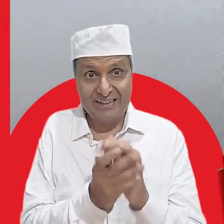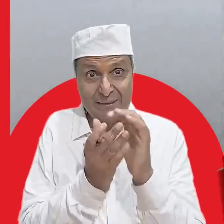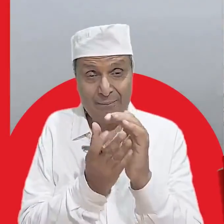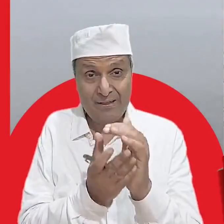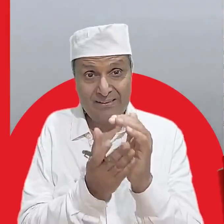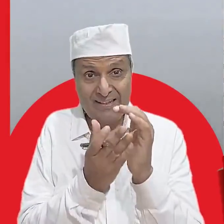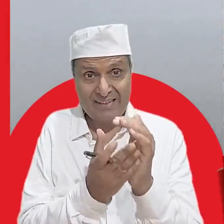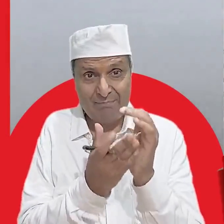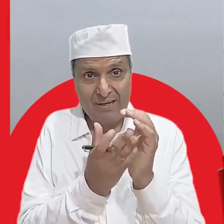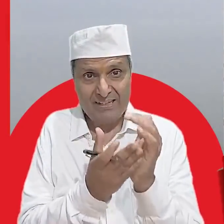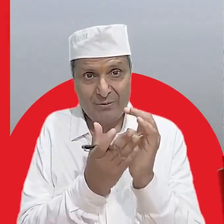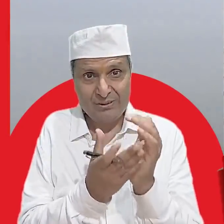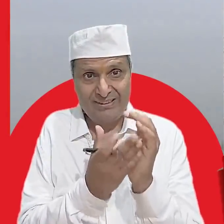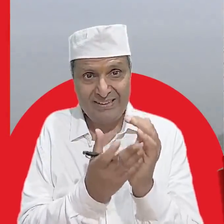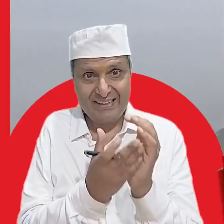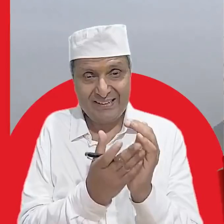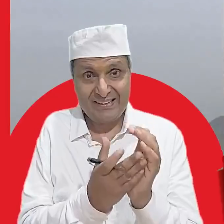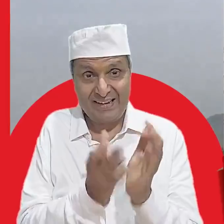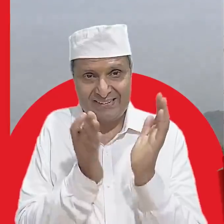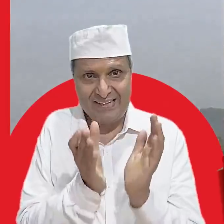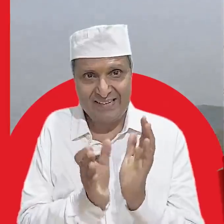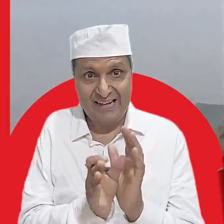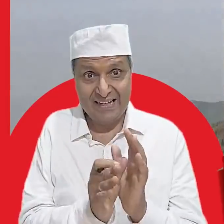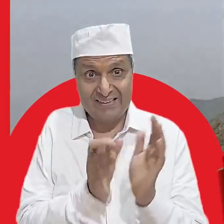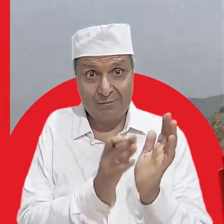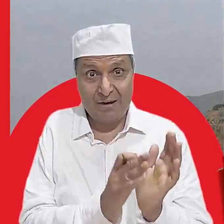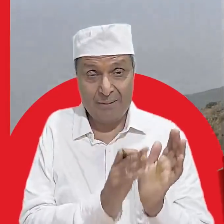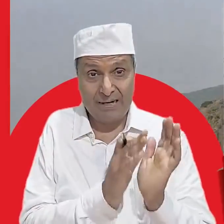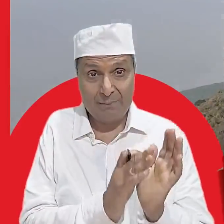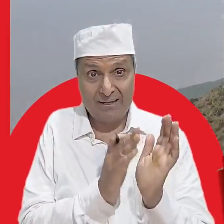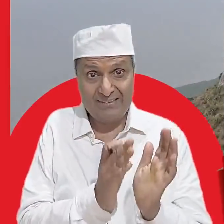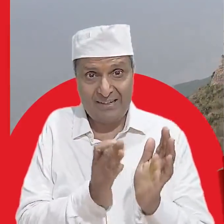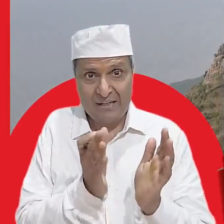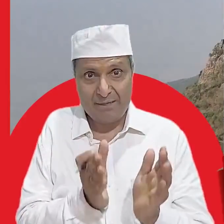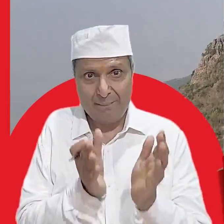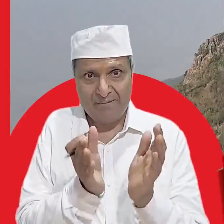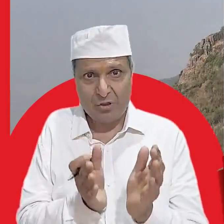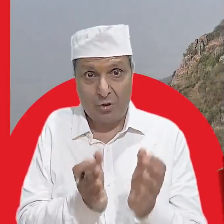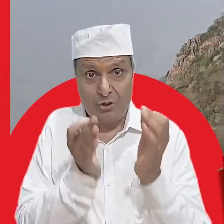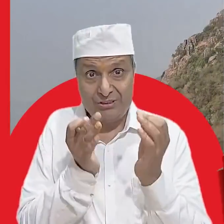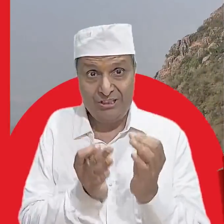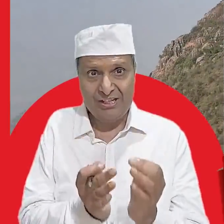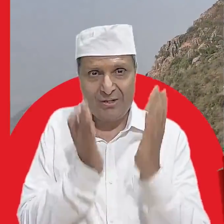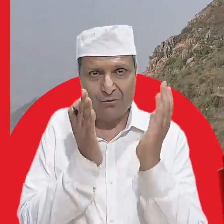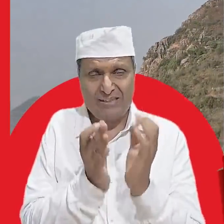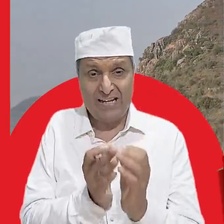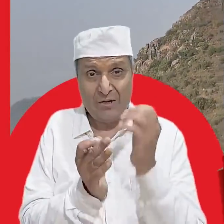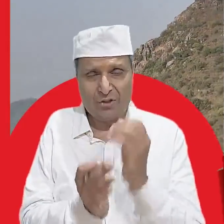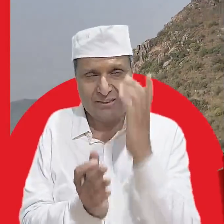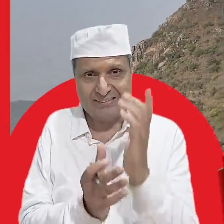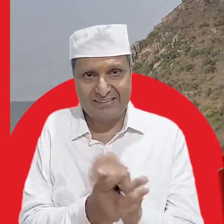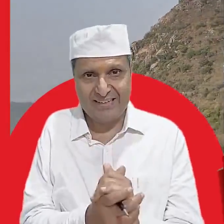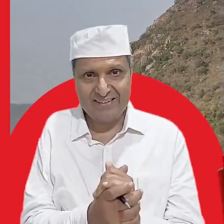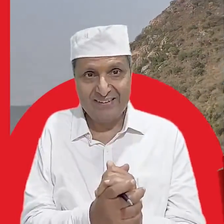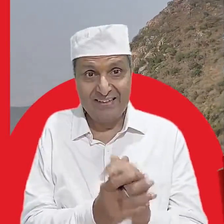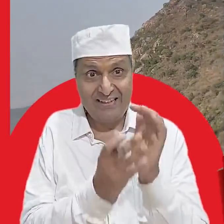आदेश 3 साल पहले घोषित किया गया था। यह इसलिए था कि जब वहां पर बार बार इस तरीके से हमारी पाबंदों को चीरहरण होता था,